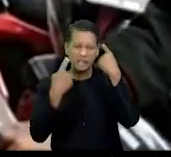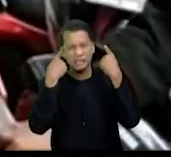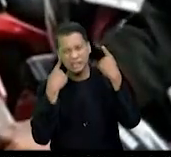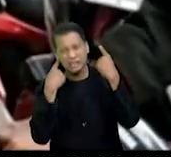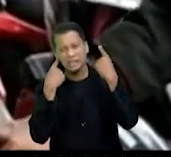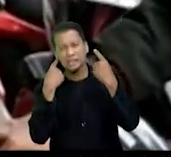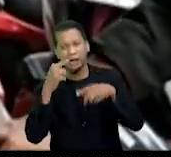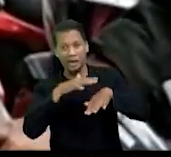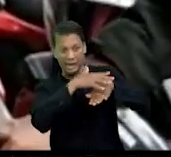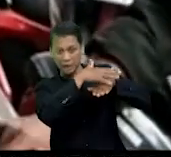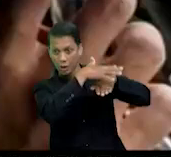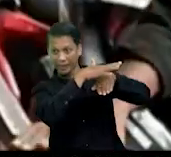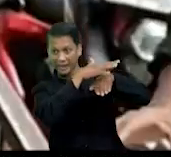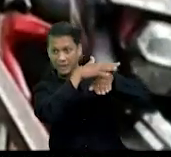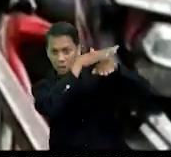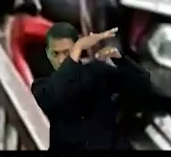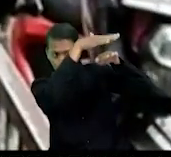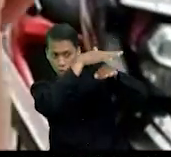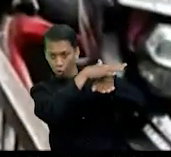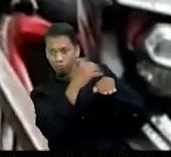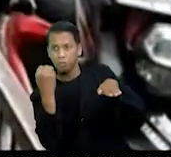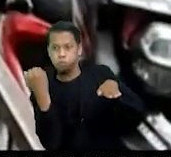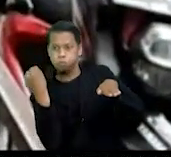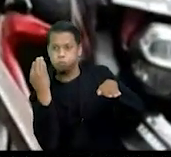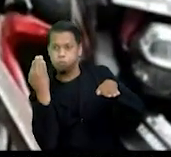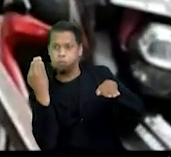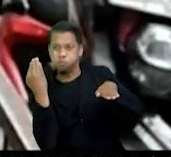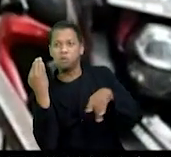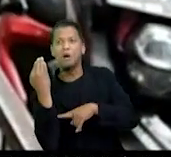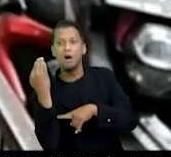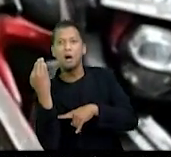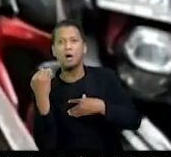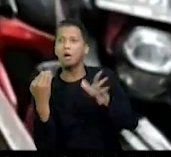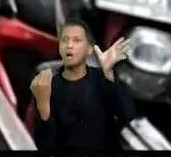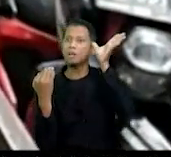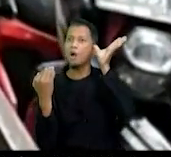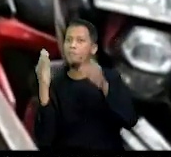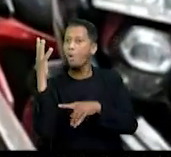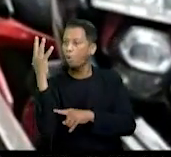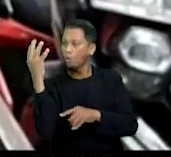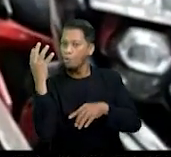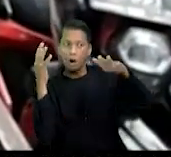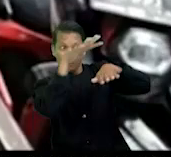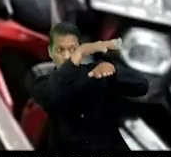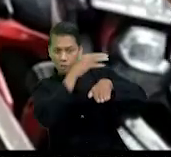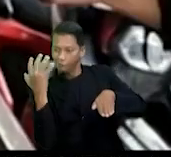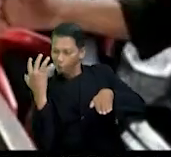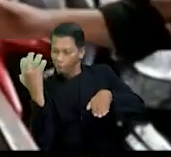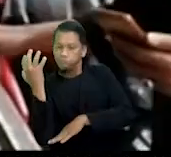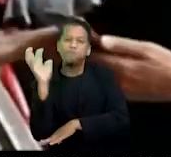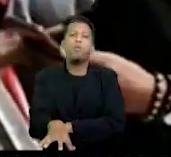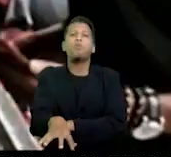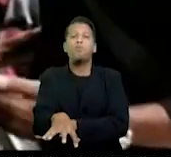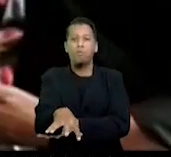mah. Terlalu dekat. Nggak keprediksi juga pohon bakalan tumbang. Oh, jadi pohon kesenggol terus